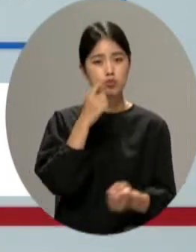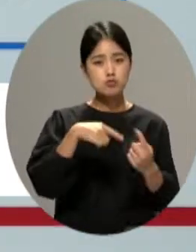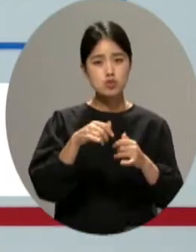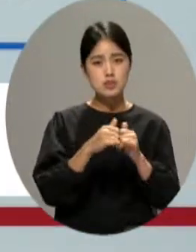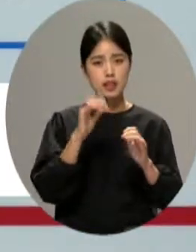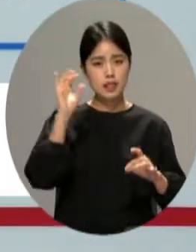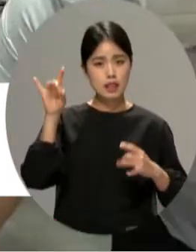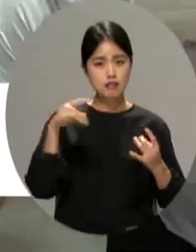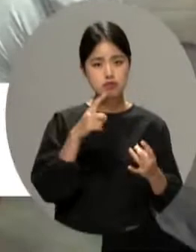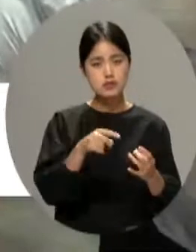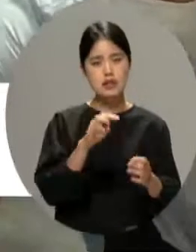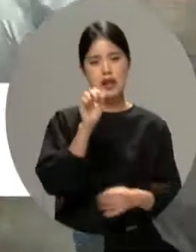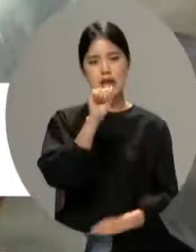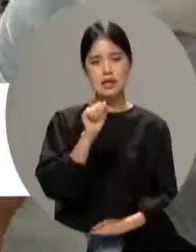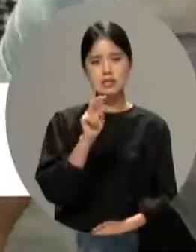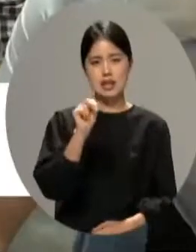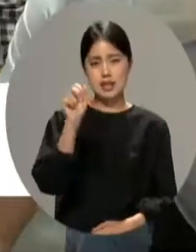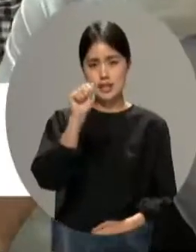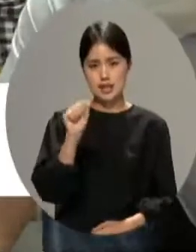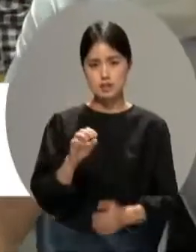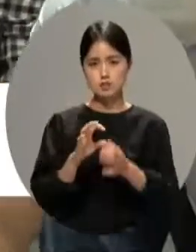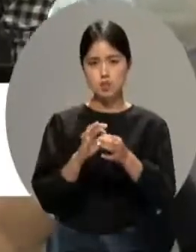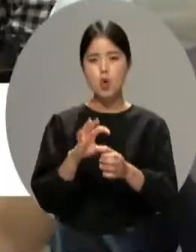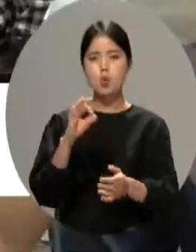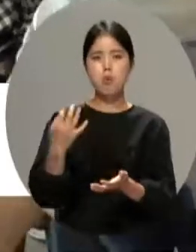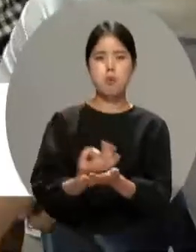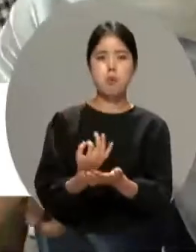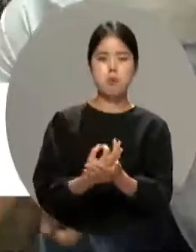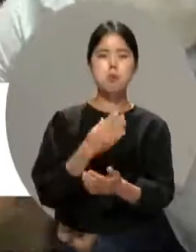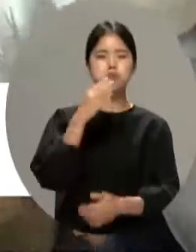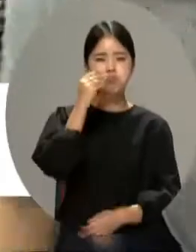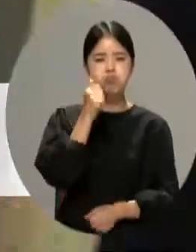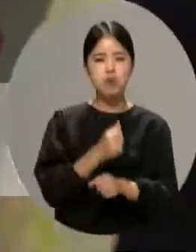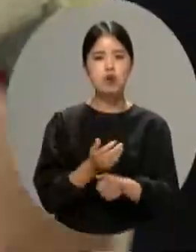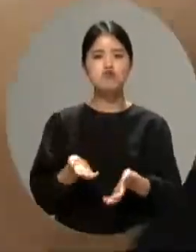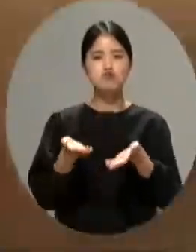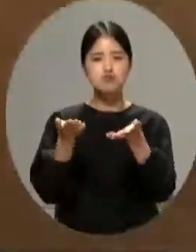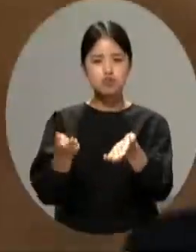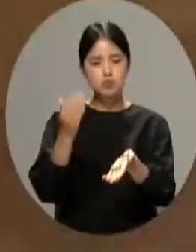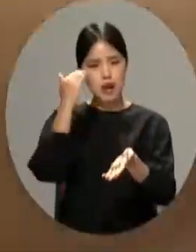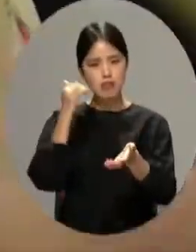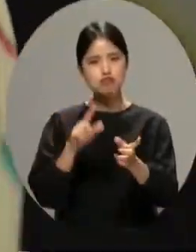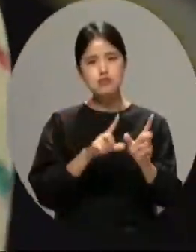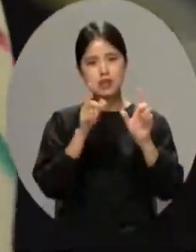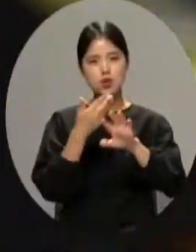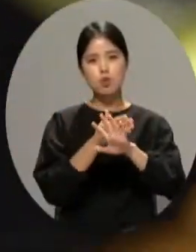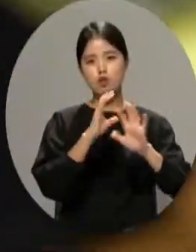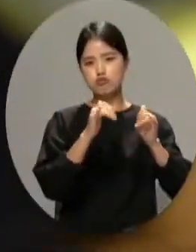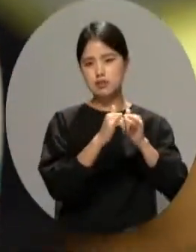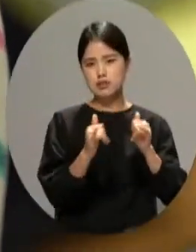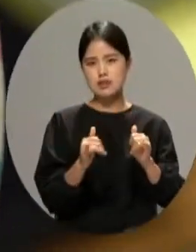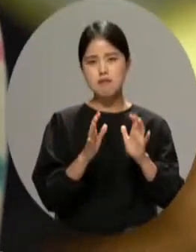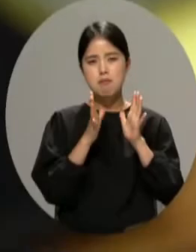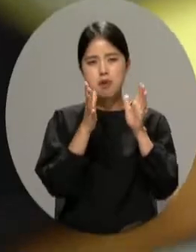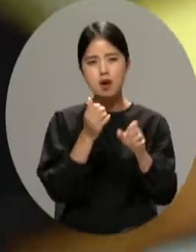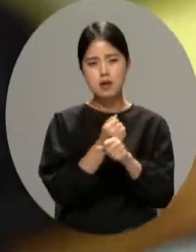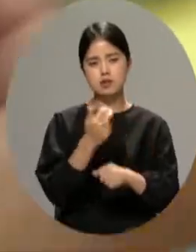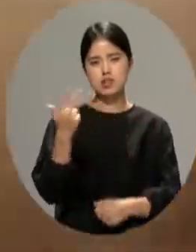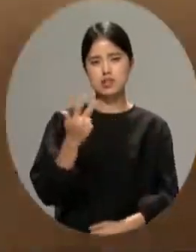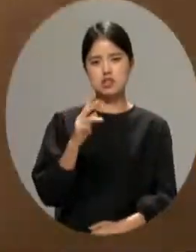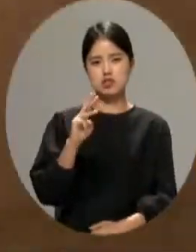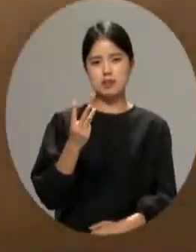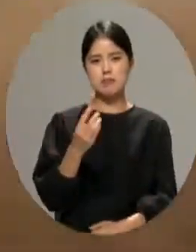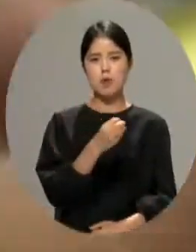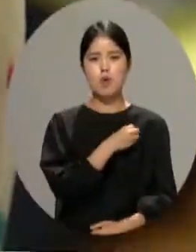등은 sns 를 통해 큰 돈을 벌게 해주겠다 며 국내 거주 외국인들을 꼬드겨 무려 7천 3백여 명에 달하는 회원을